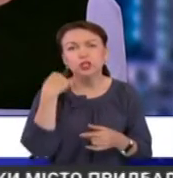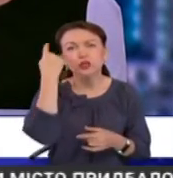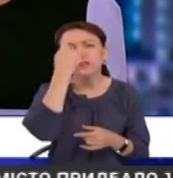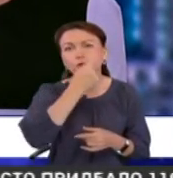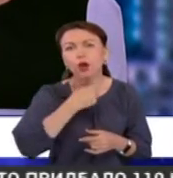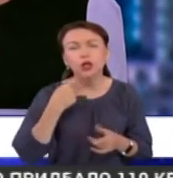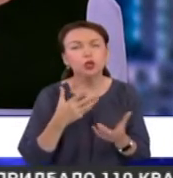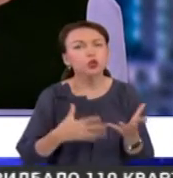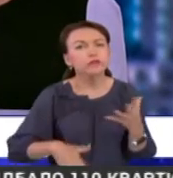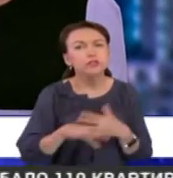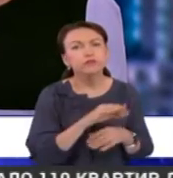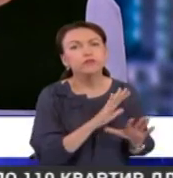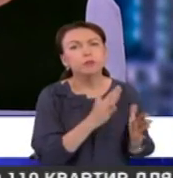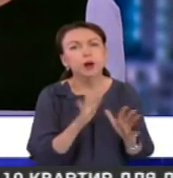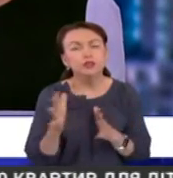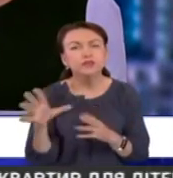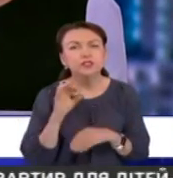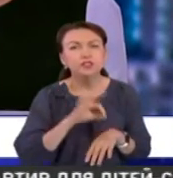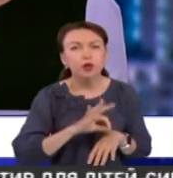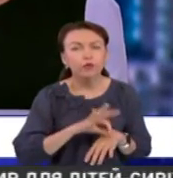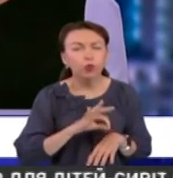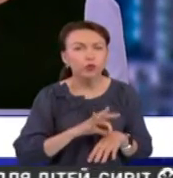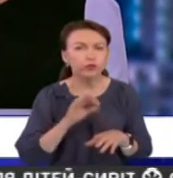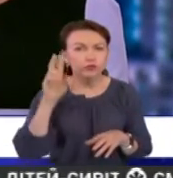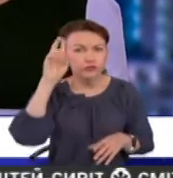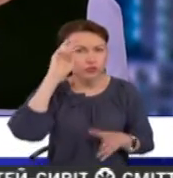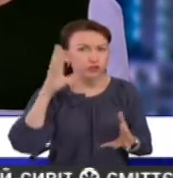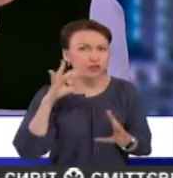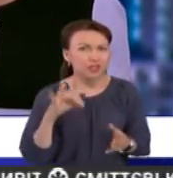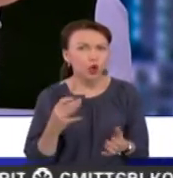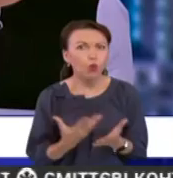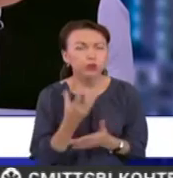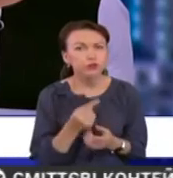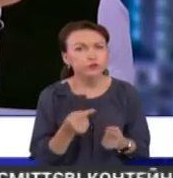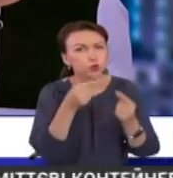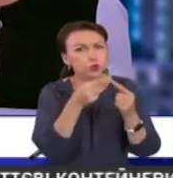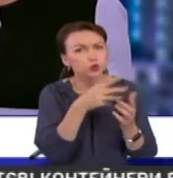підходити до абсолютно всіх випадків, всіх захворювань в державі і оплачувати їх